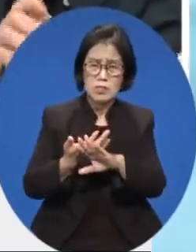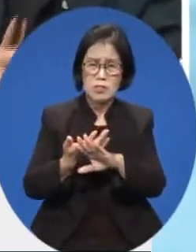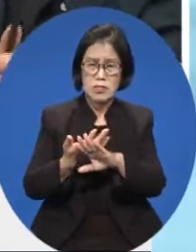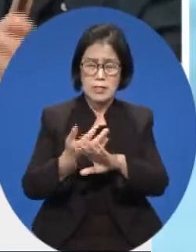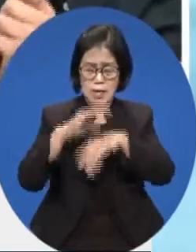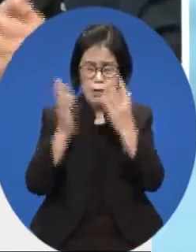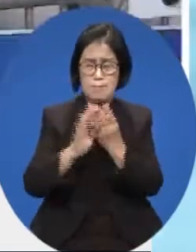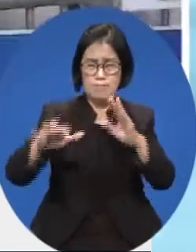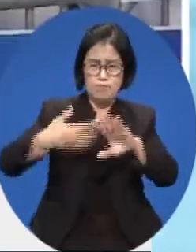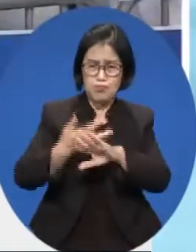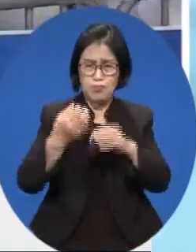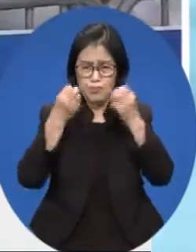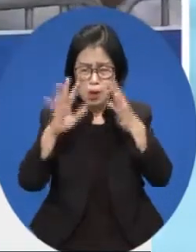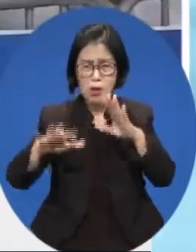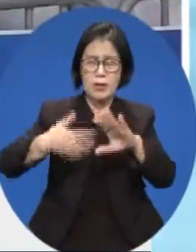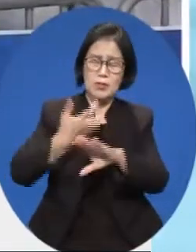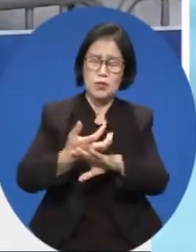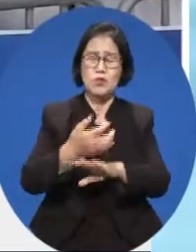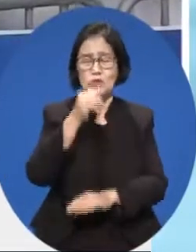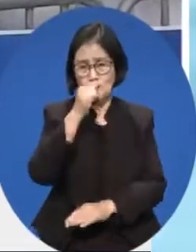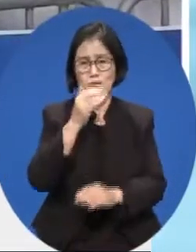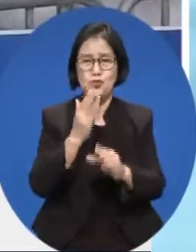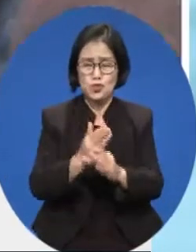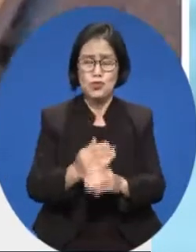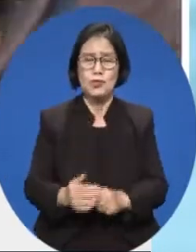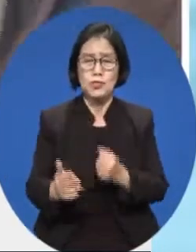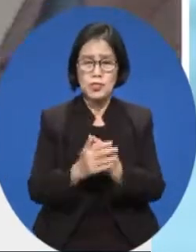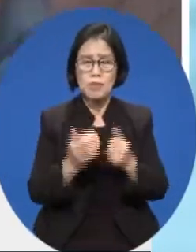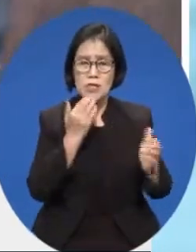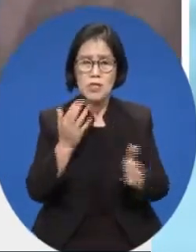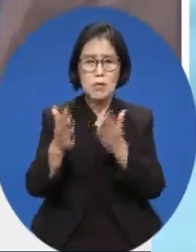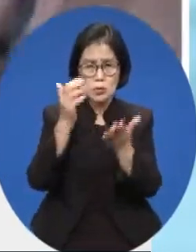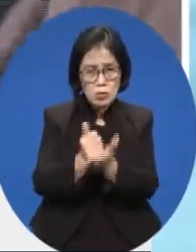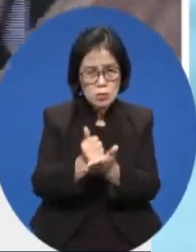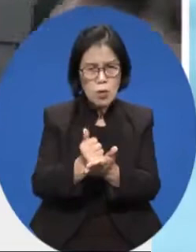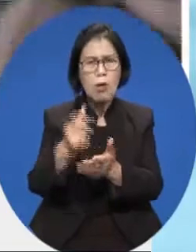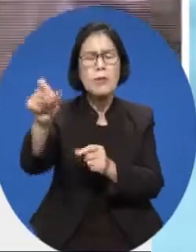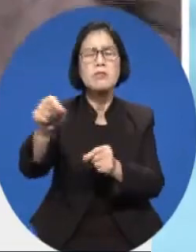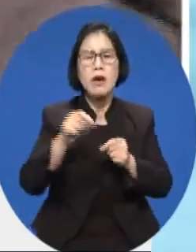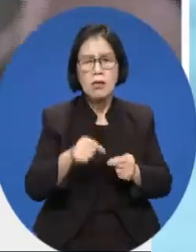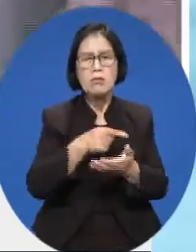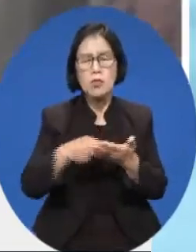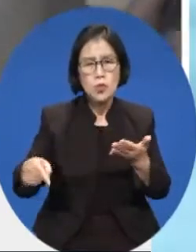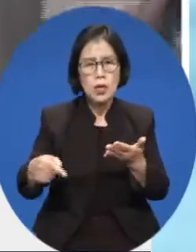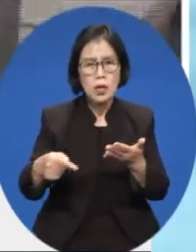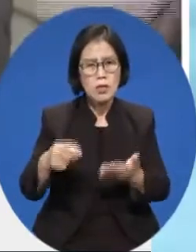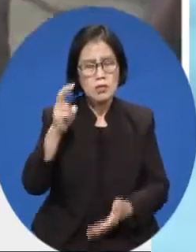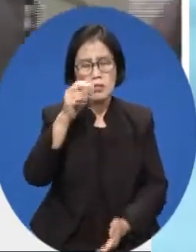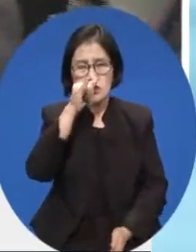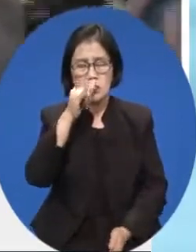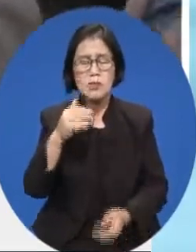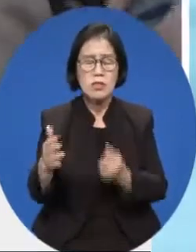다 뒤집히는 새로운 일들이 벌어지고 있는 상황이거든요 이제 많이 사도 또한 그럴 리스크를 안고 있는 것은 맞다 그런